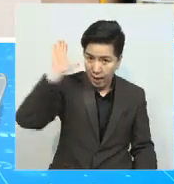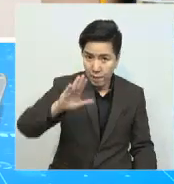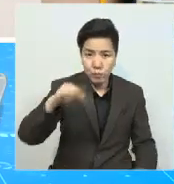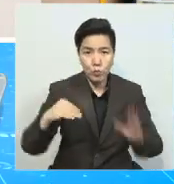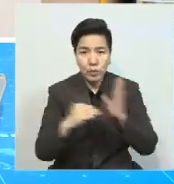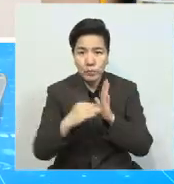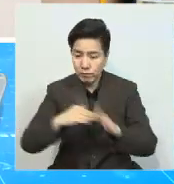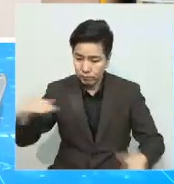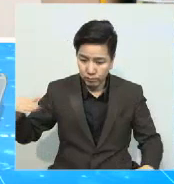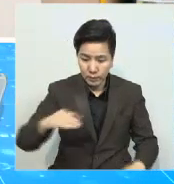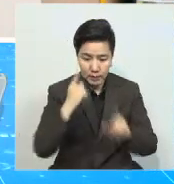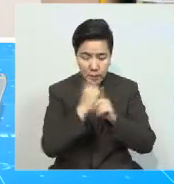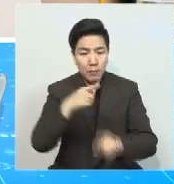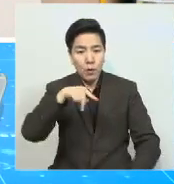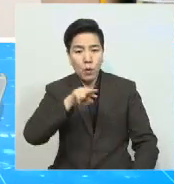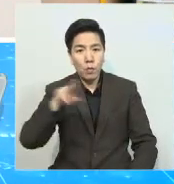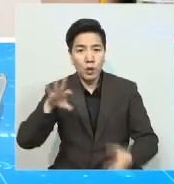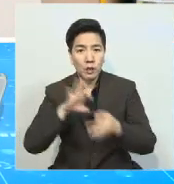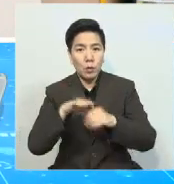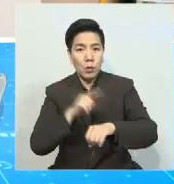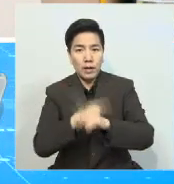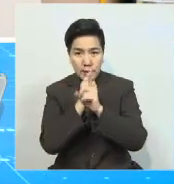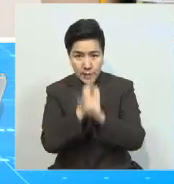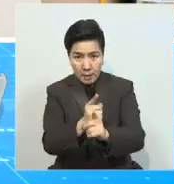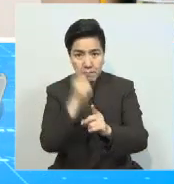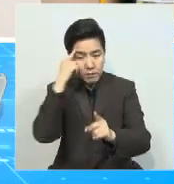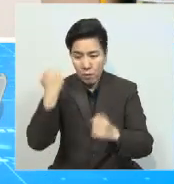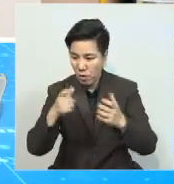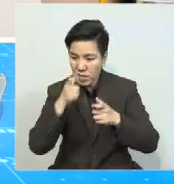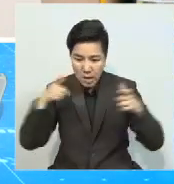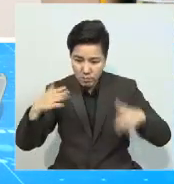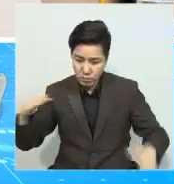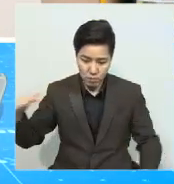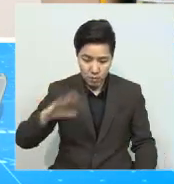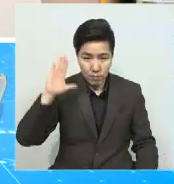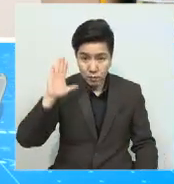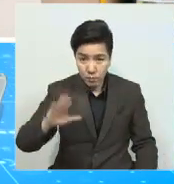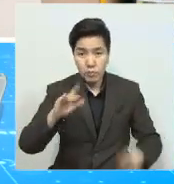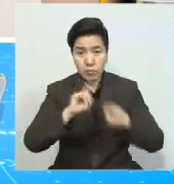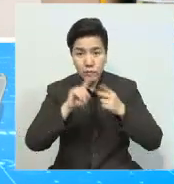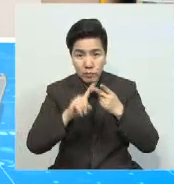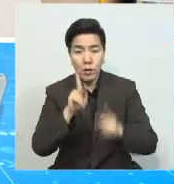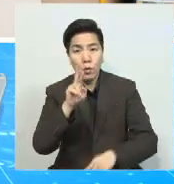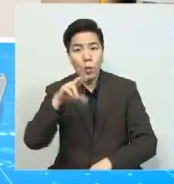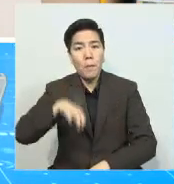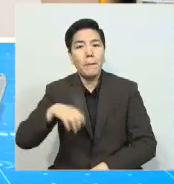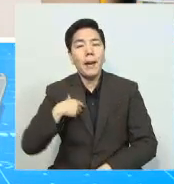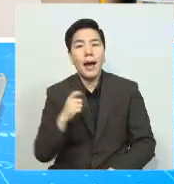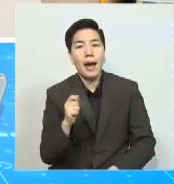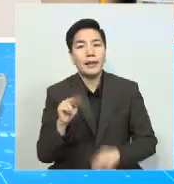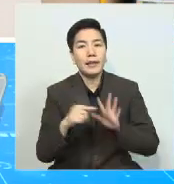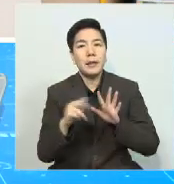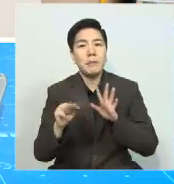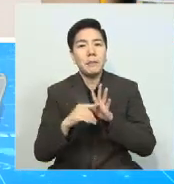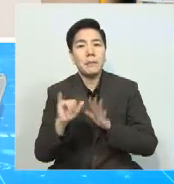านครตามพระราชบัญญัติขนส่งนะครับตามเวลาที่เราเคยทราบกันนะครับแล้วก็ในส่วนของกรมอนามัยเองวันนี้ท่านร